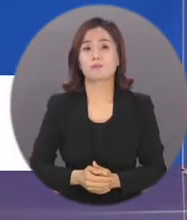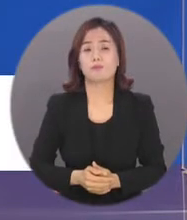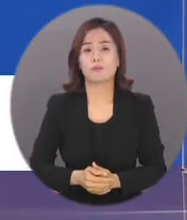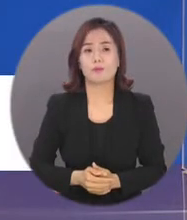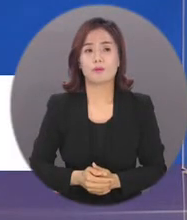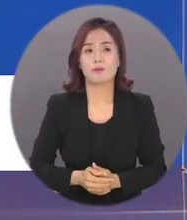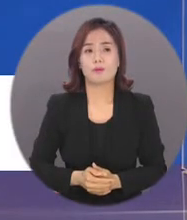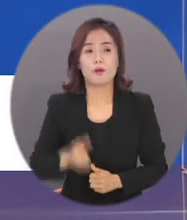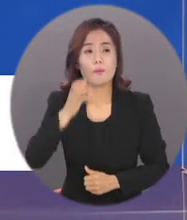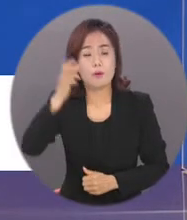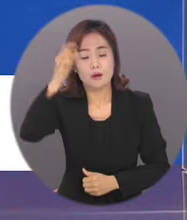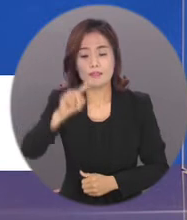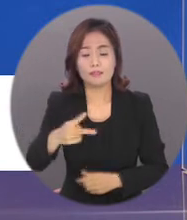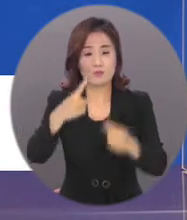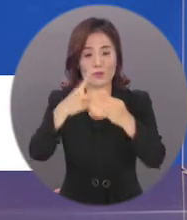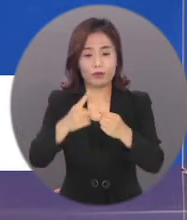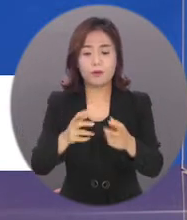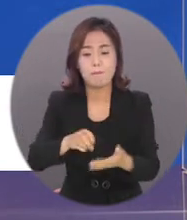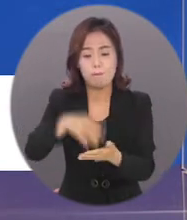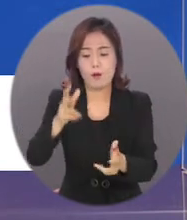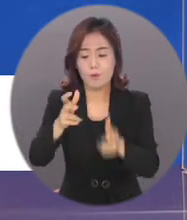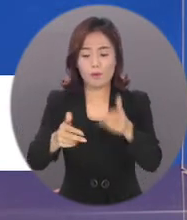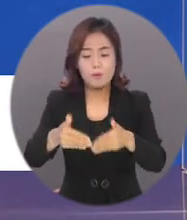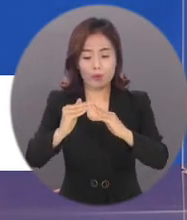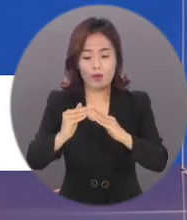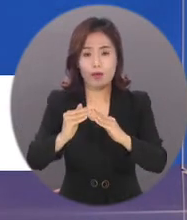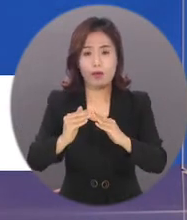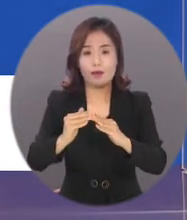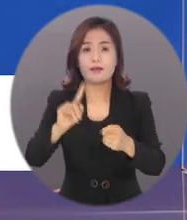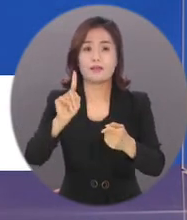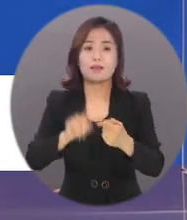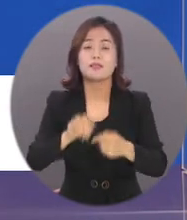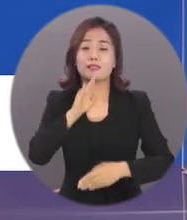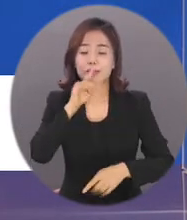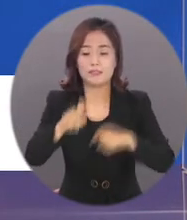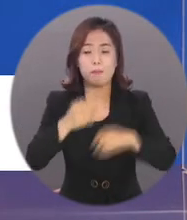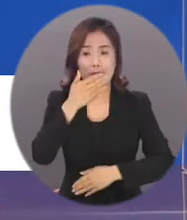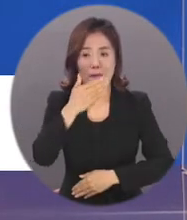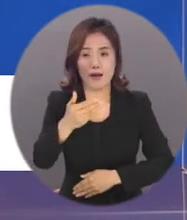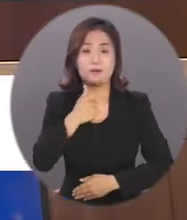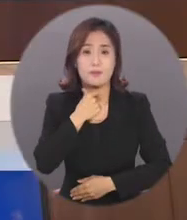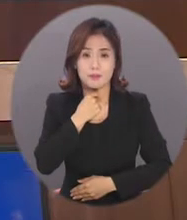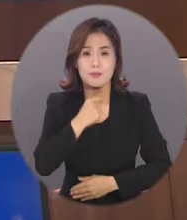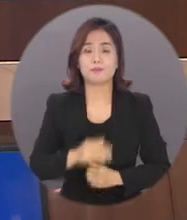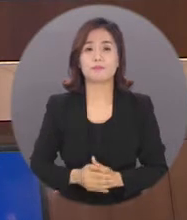제2의 빵공장을 우리가 건립할 계획을 갖고 있는 것들을 실제로 실천할 수 있게 됐으면